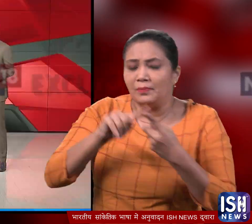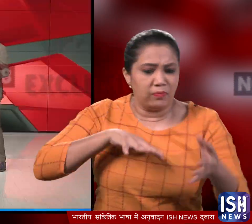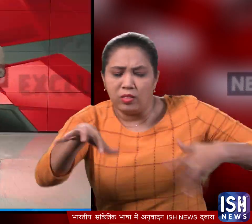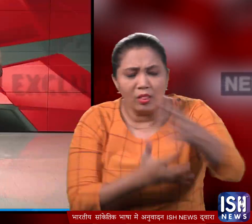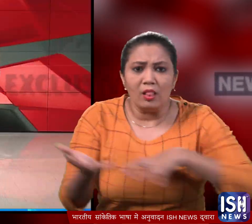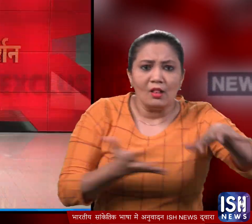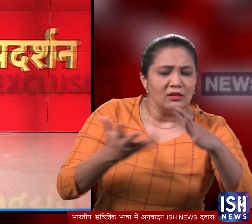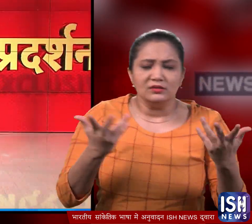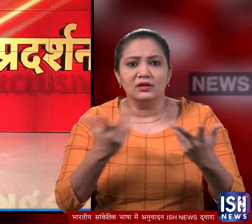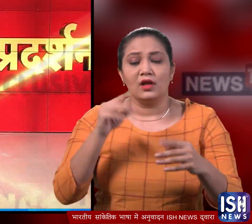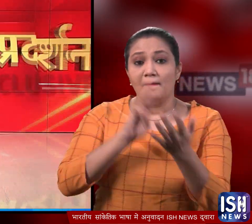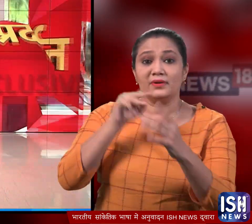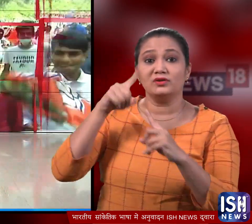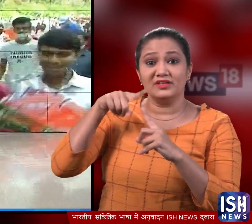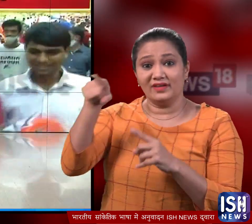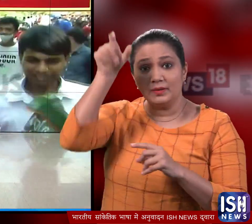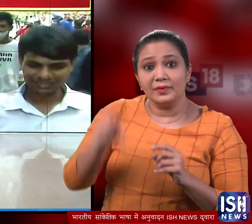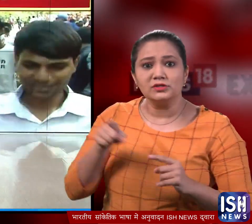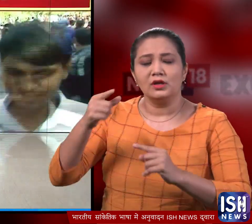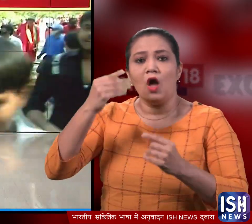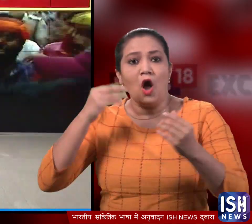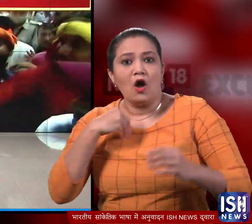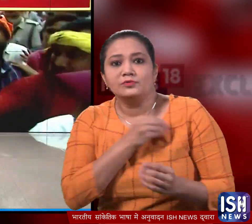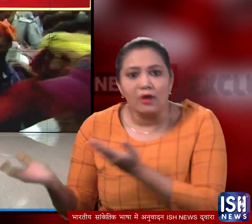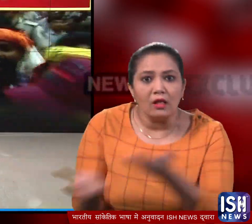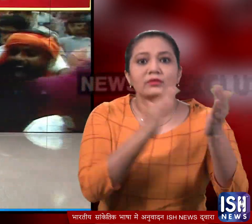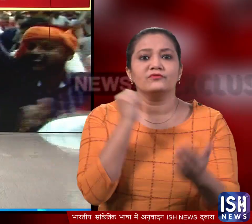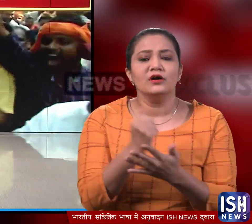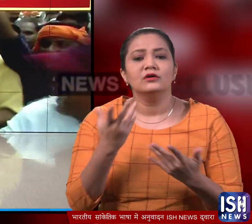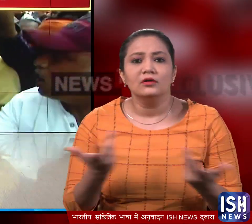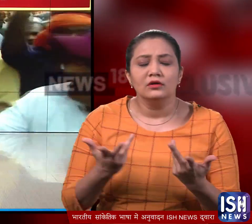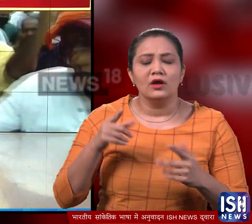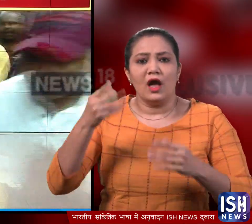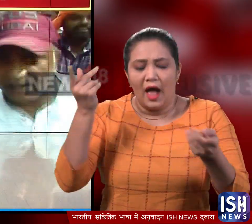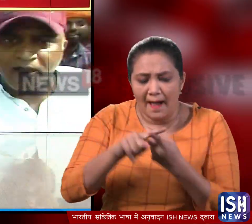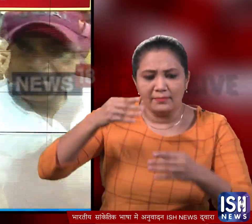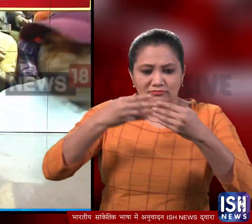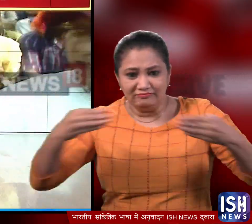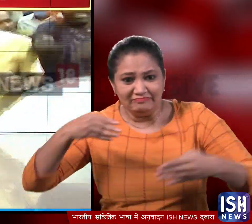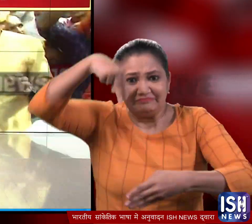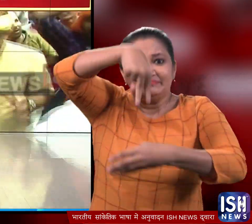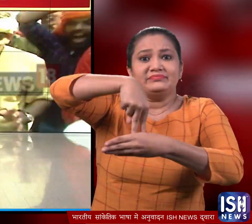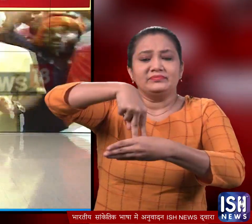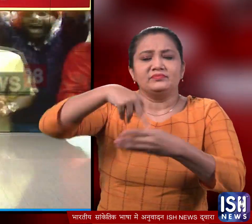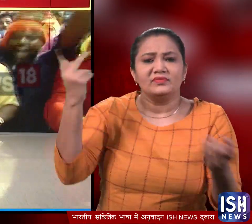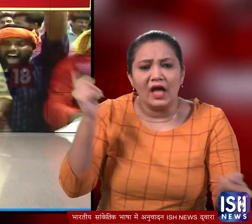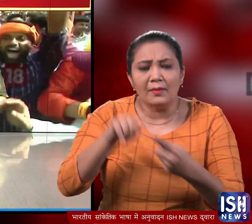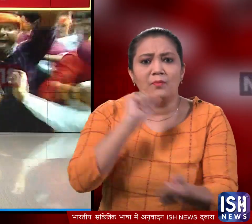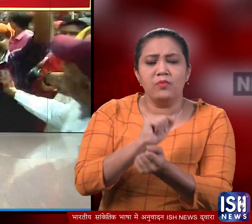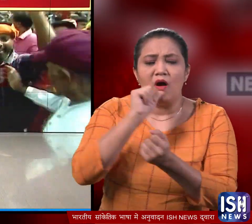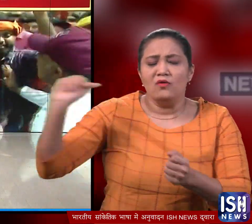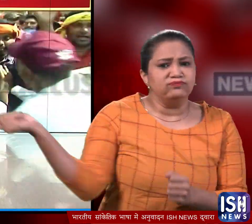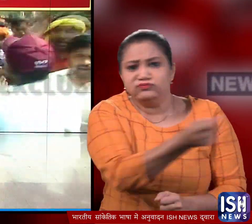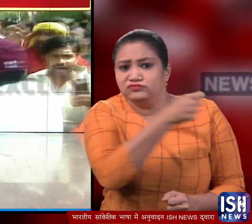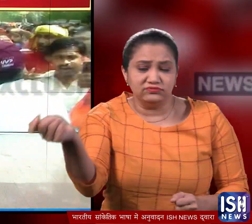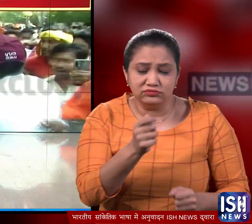मच गई जब बीजेपी सांसद मनोज तिवारी को अस्पताल ले जाने की नौबत आ गई। बताया गया कि वो बैरिकेड पर चढ़कर विरोध जता रहे थे, तभी पुलिस ने पानी